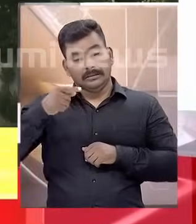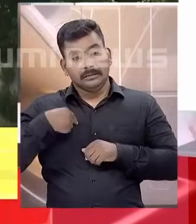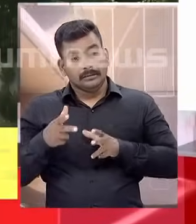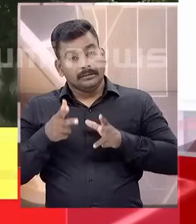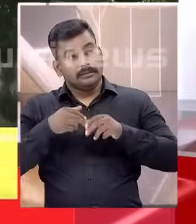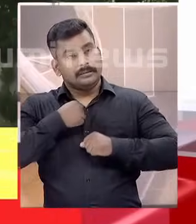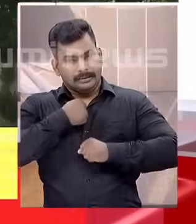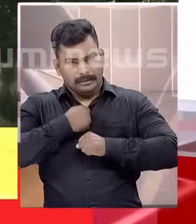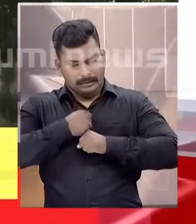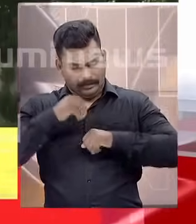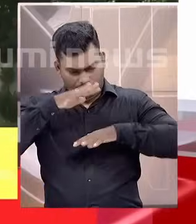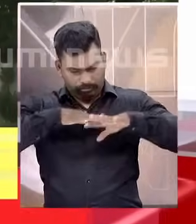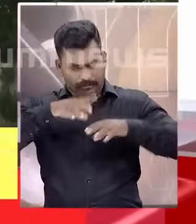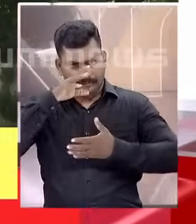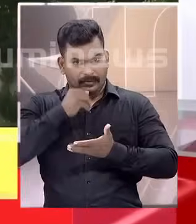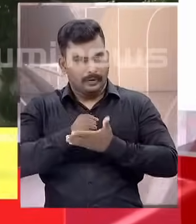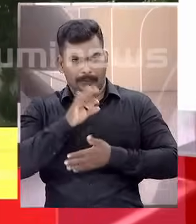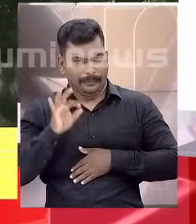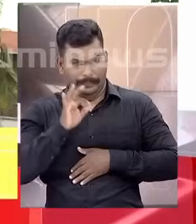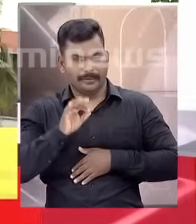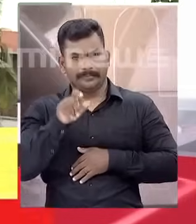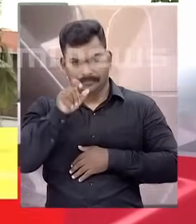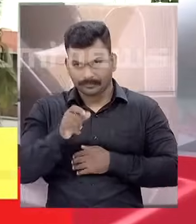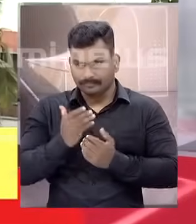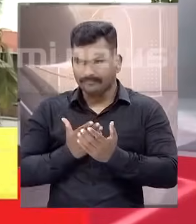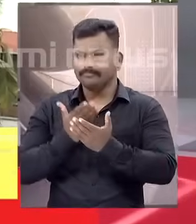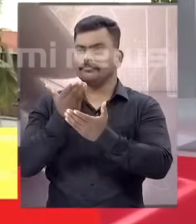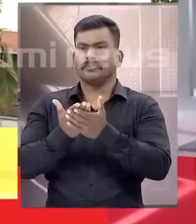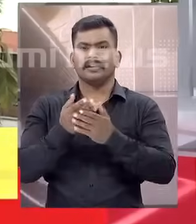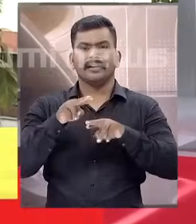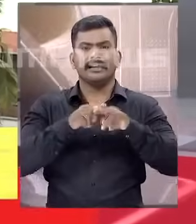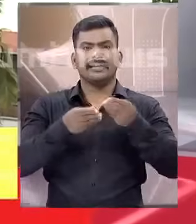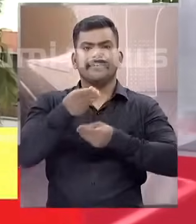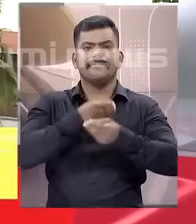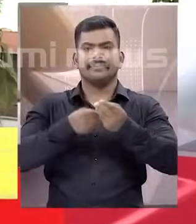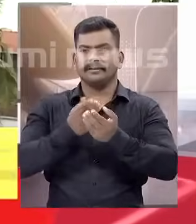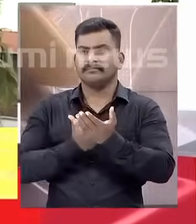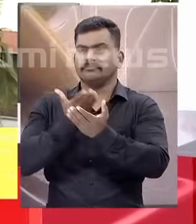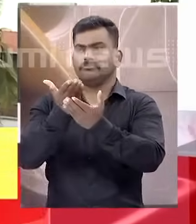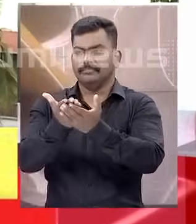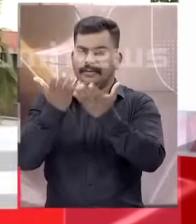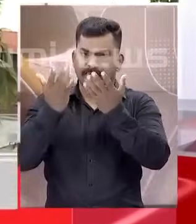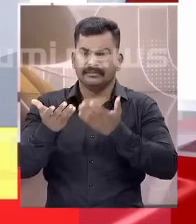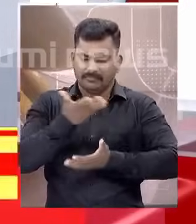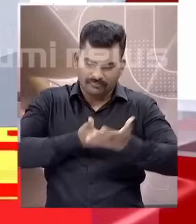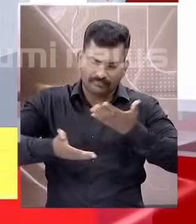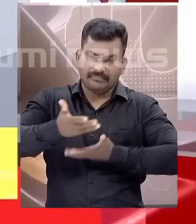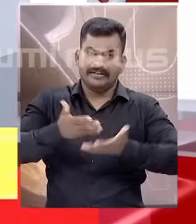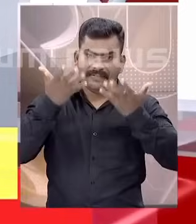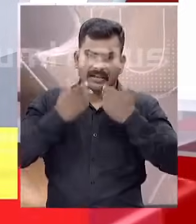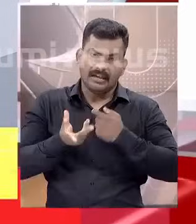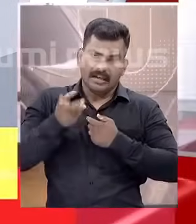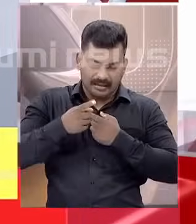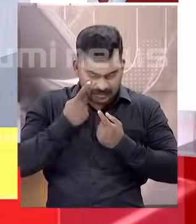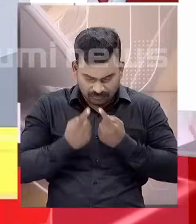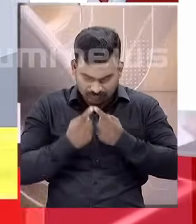സർക്കാർ ഇങ്ങനെ ഒരു തീരുമാനം എടുത്തിട്ടില്ല, സർക്കാർ ഇതിന് അംഗീകാരം കൊടുത്തിട്ടില്ല. ഇങ്ങനെ ഒരു ശുപാർശ ധനവകുപ്പിൽ വന്നവരും പ്രതീക്ഷണ ചർച്ചയ്ക്ക് വിളിച്ചതിന് ശേഷം ക്ലോസ് ചെക്ക് ഇപ്പൊ